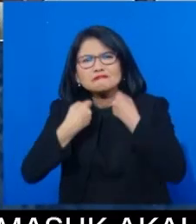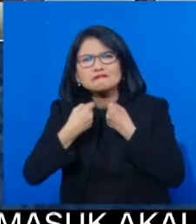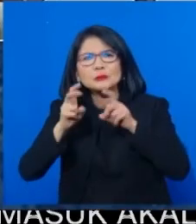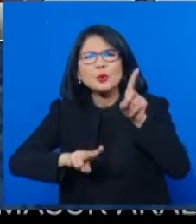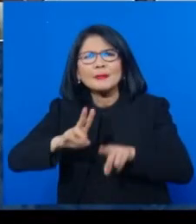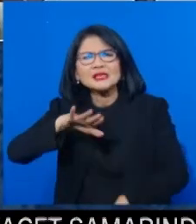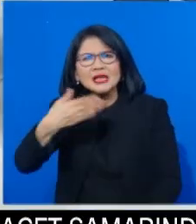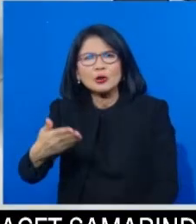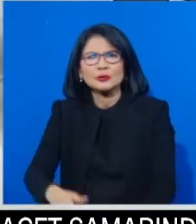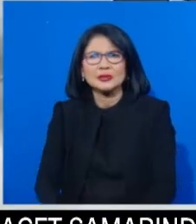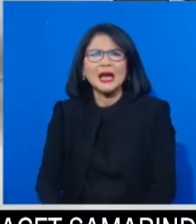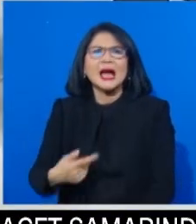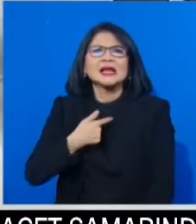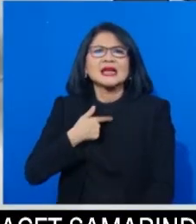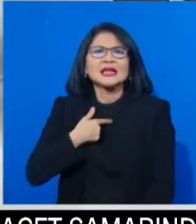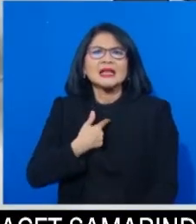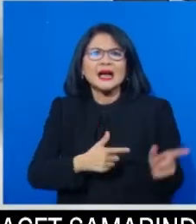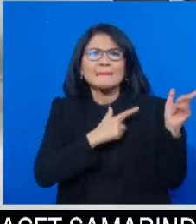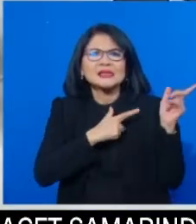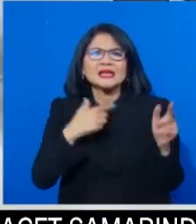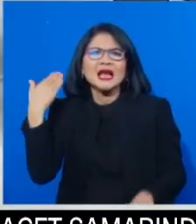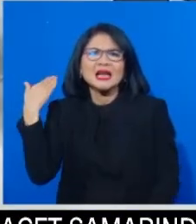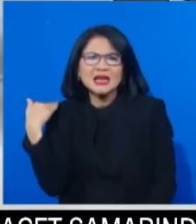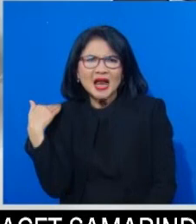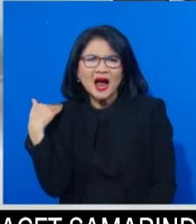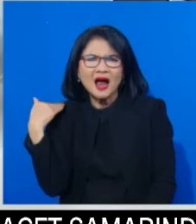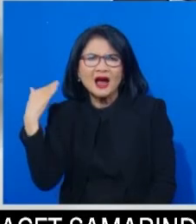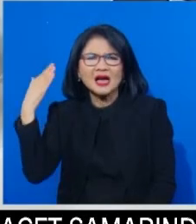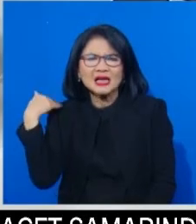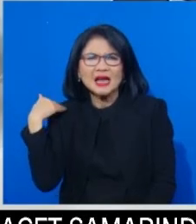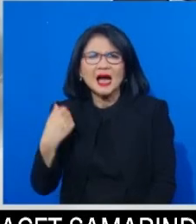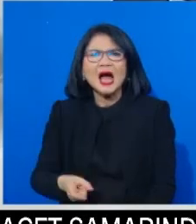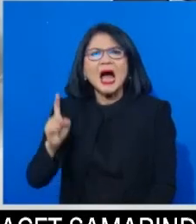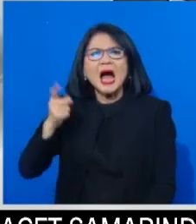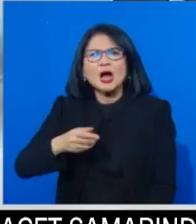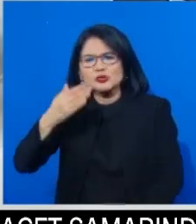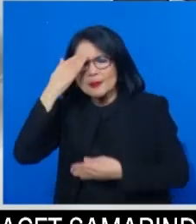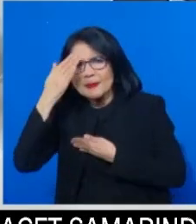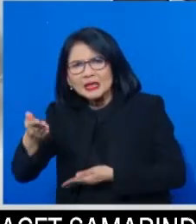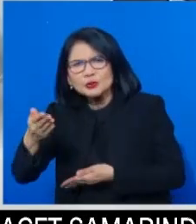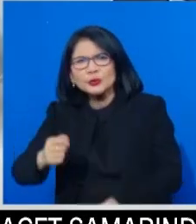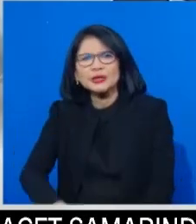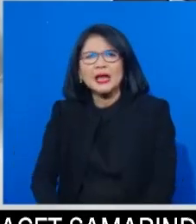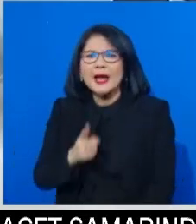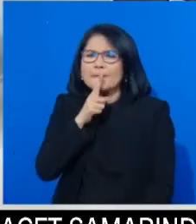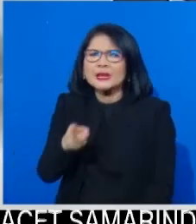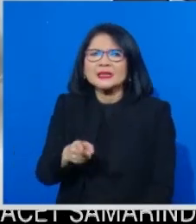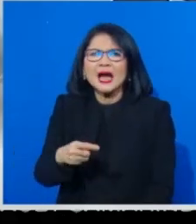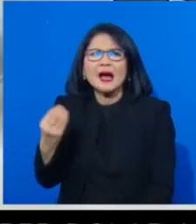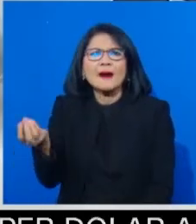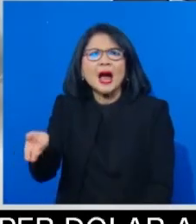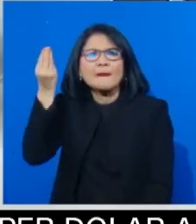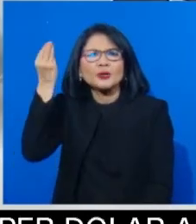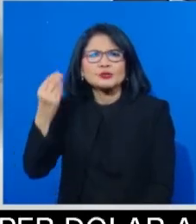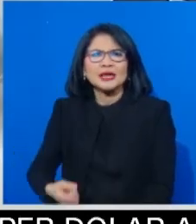Di mana saya yang hanya seorang prajurit rendah berpangkat barada, yang harus mematuhi perkataan dan perintahnya.